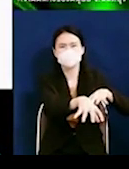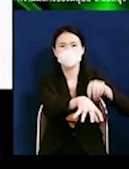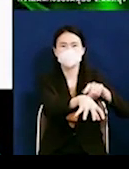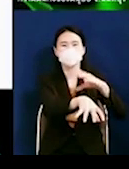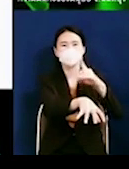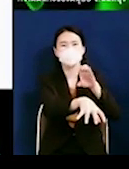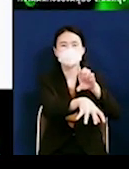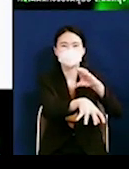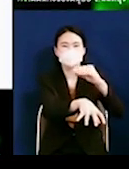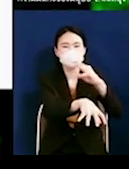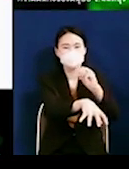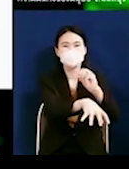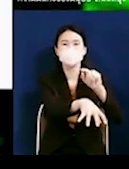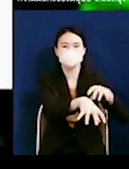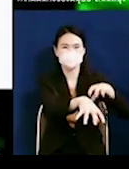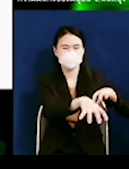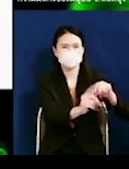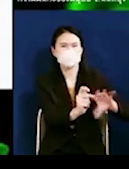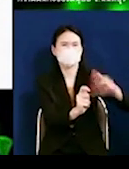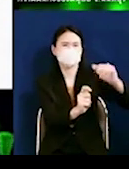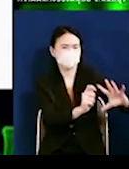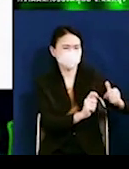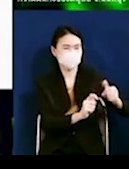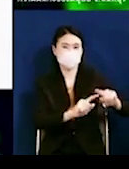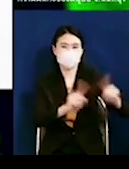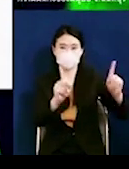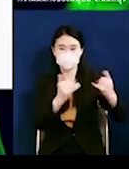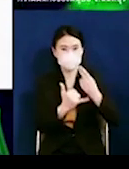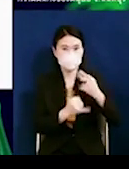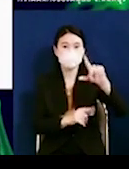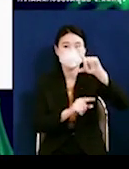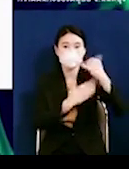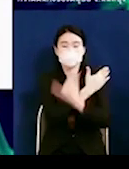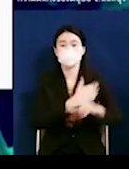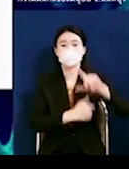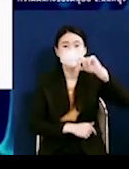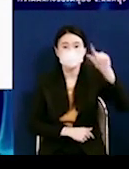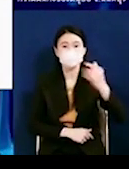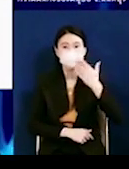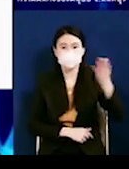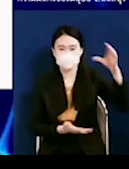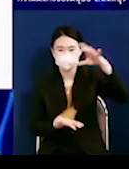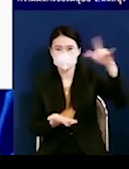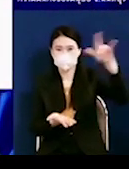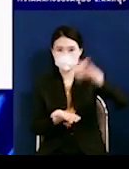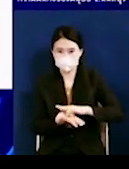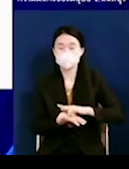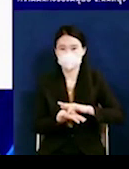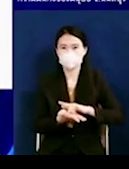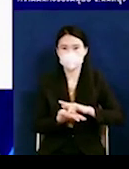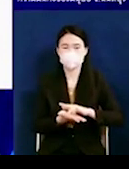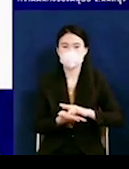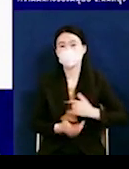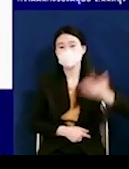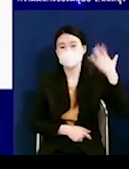Democratic Republic of Congo นะครับ2ประเทศนี้ไม่เหมือนกันนะครับมาเข้ามาในระบบ Test and Goนะพบว่าเคย